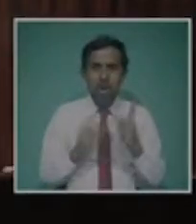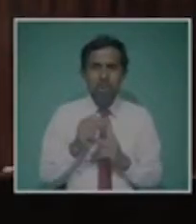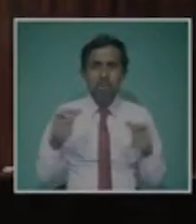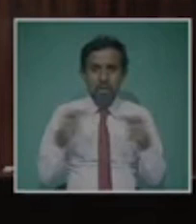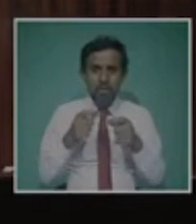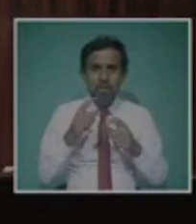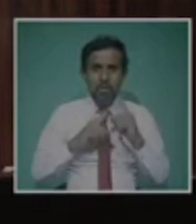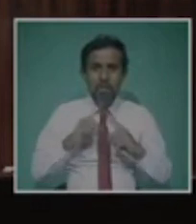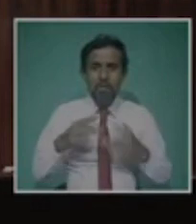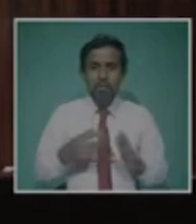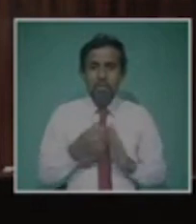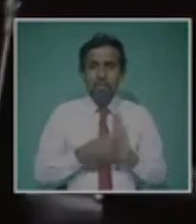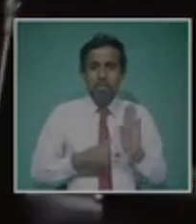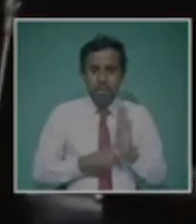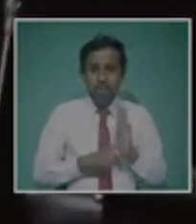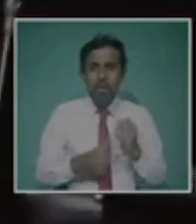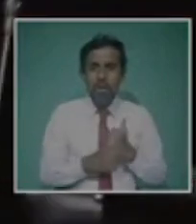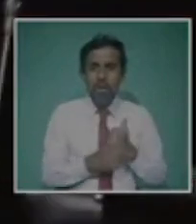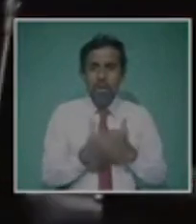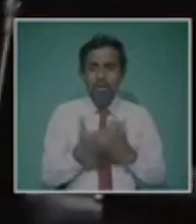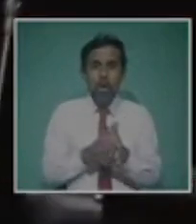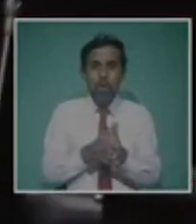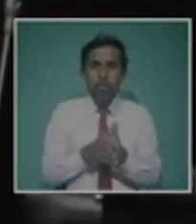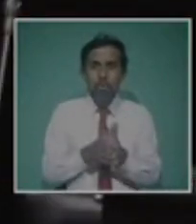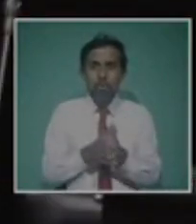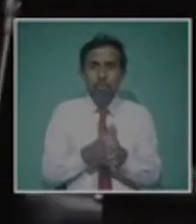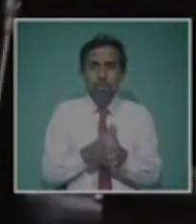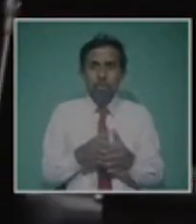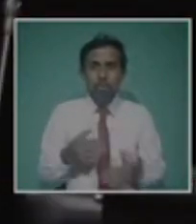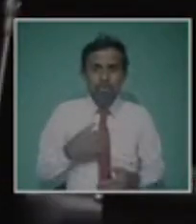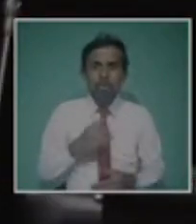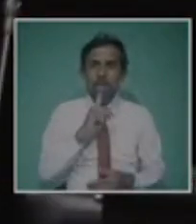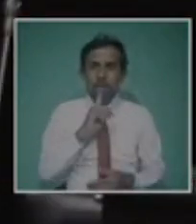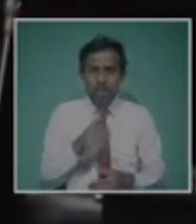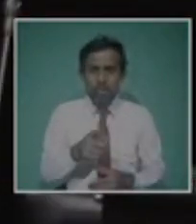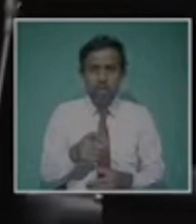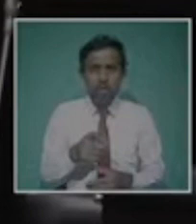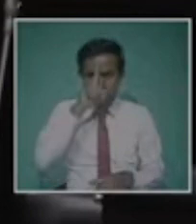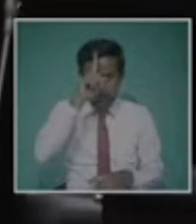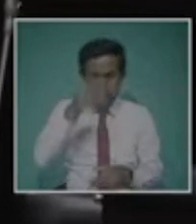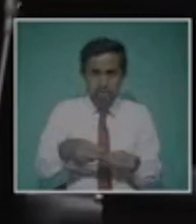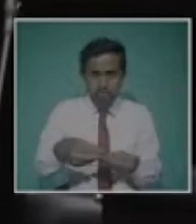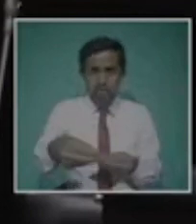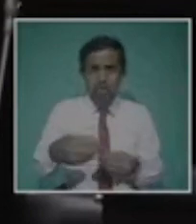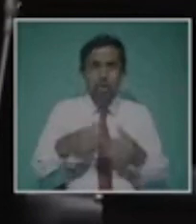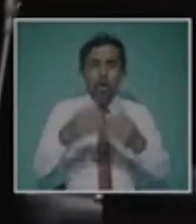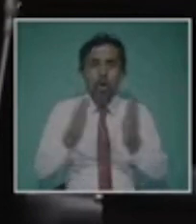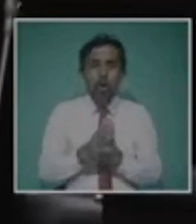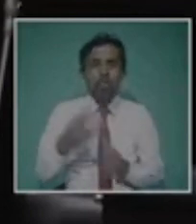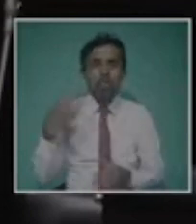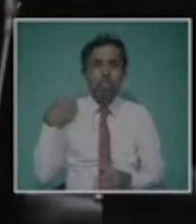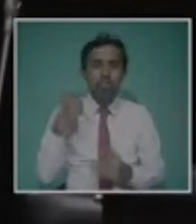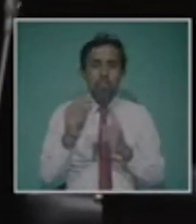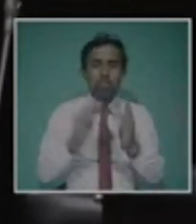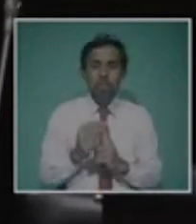අපි පනත් කෙටුම්පත හදලා තියෙන්නේ අර විශේෂඥ කමිටුවෙන්. මම දැනුම් දුන්න එතුමට ඒක මේ සතිය ඇතුළත සියලුම මුස්ලිම්